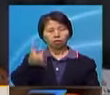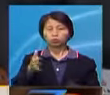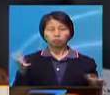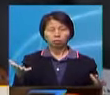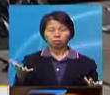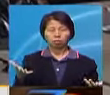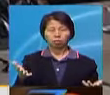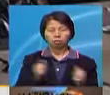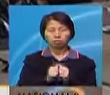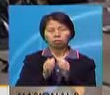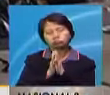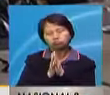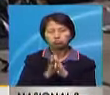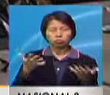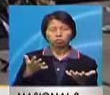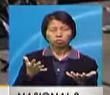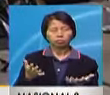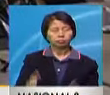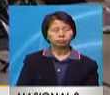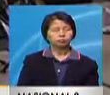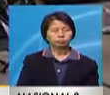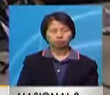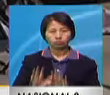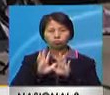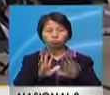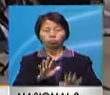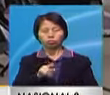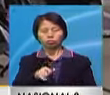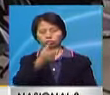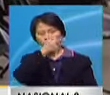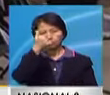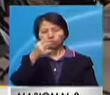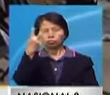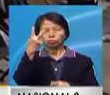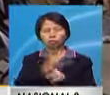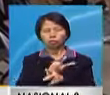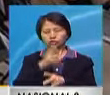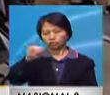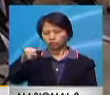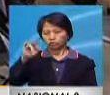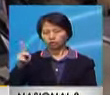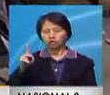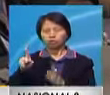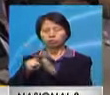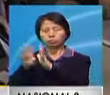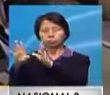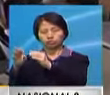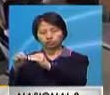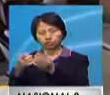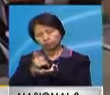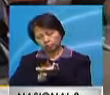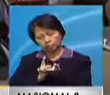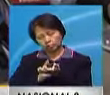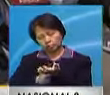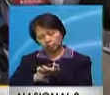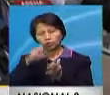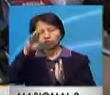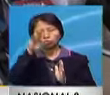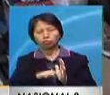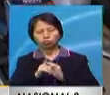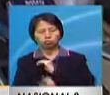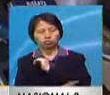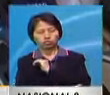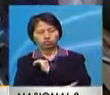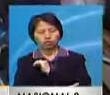terhadap rayuan. Penolakan rayuan Sazali dibuat selepas dua kali jawatankuasa berkenaan bermesyuarat membincangkan untuk mengurangkan